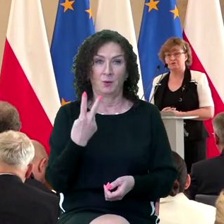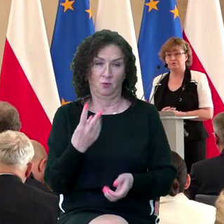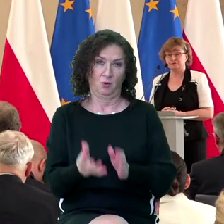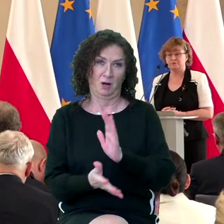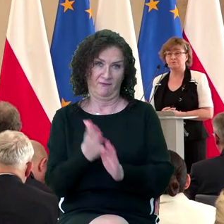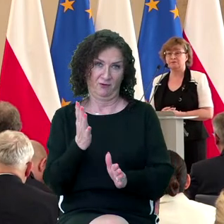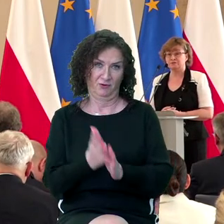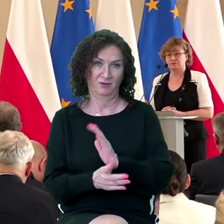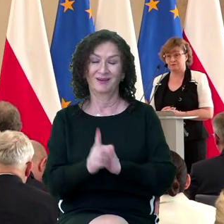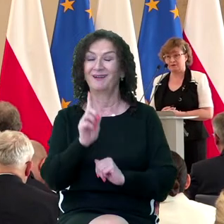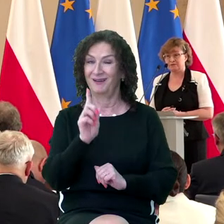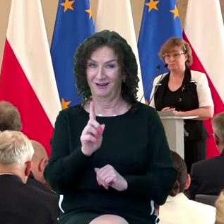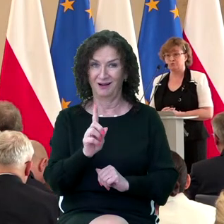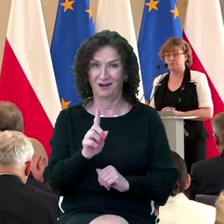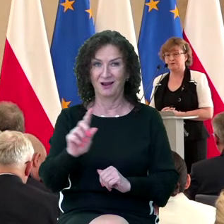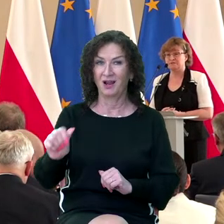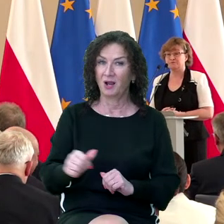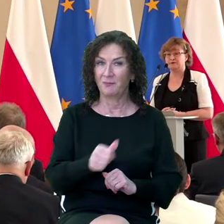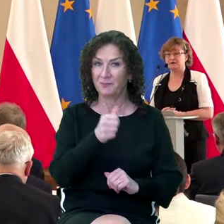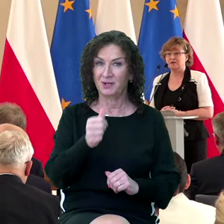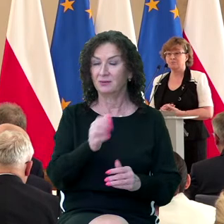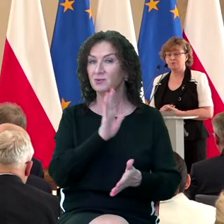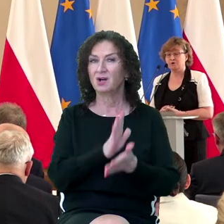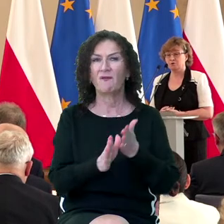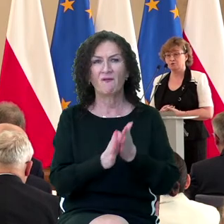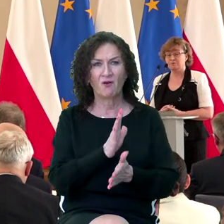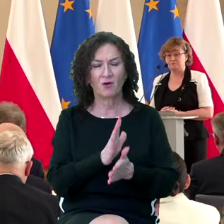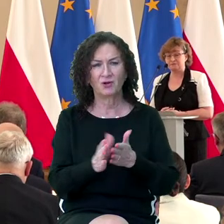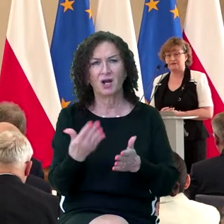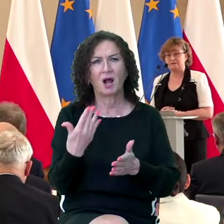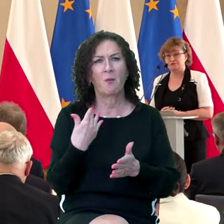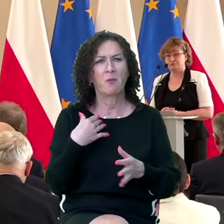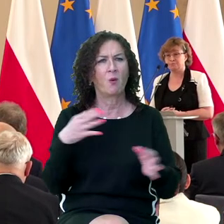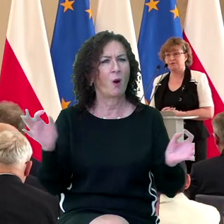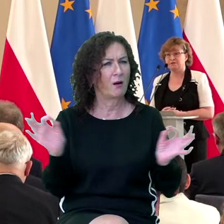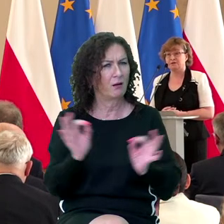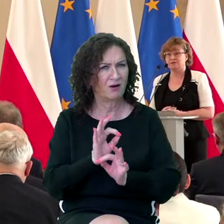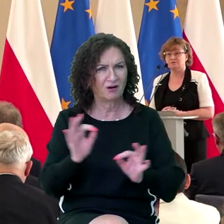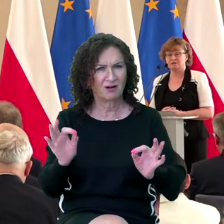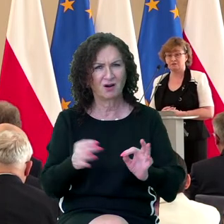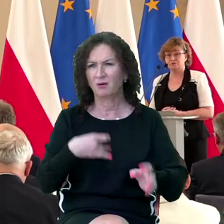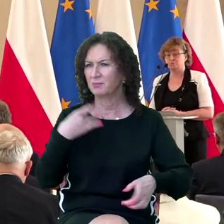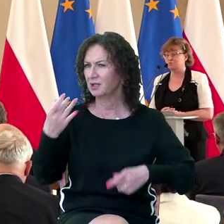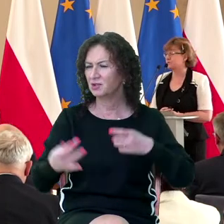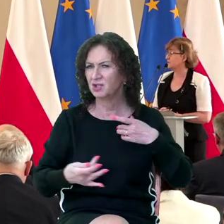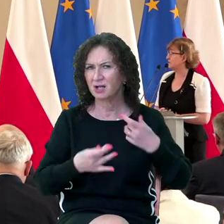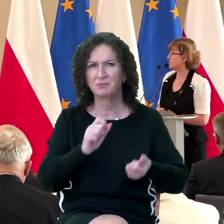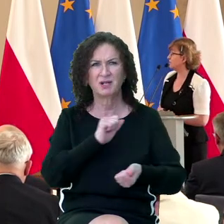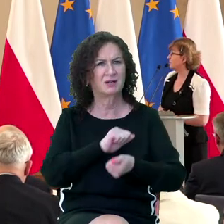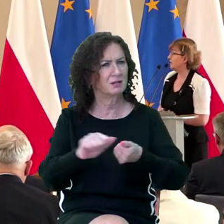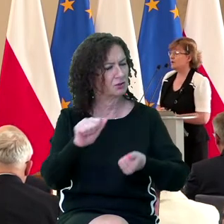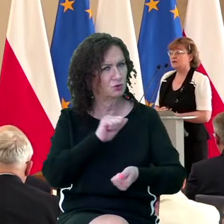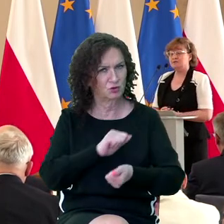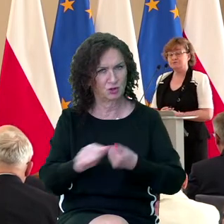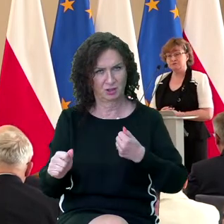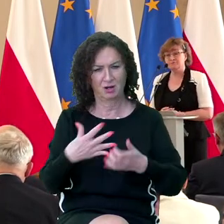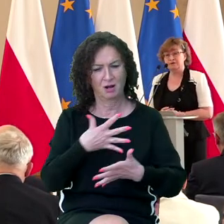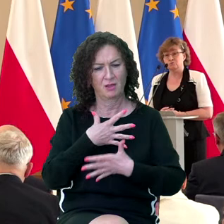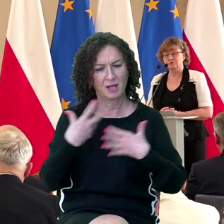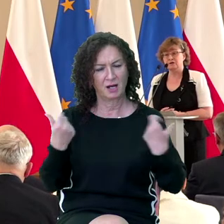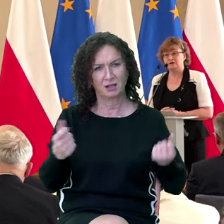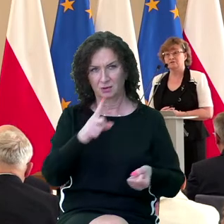pierwsza wojna była też dramatem, proszę państwa. Była ogromem strat, cierpienia i tragizmu ludzkiego. I w